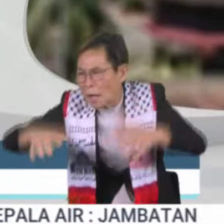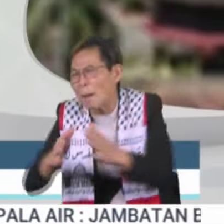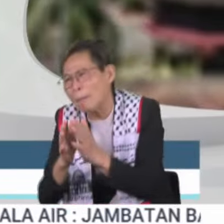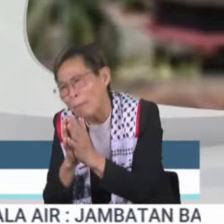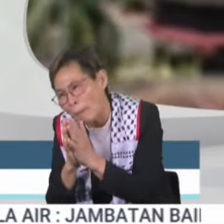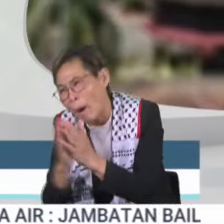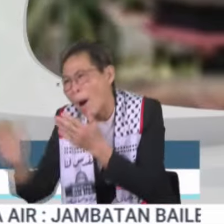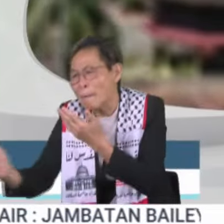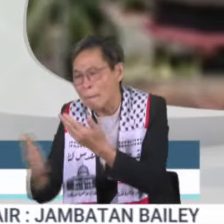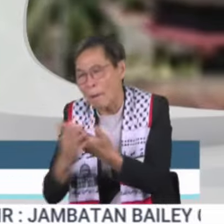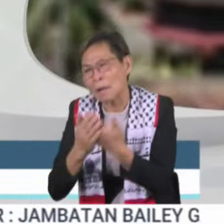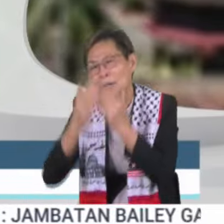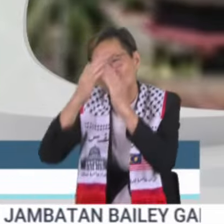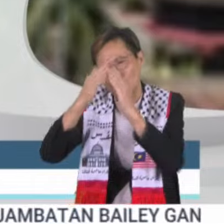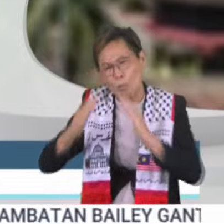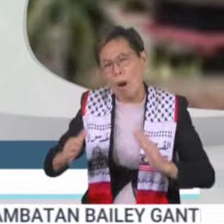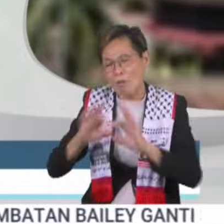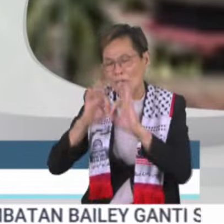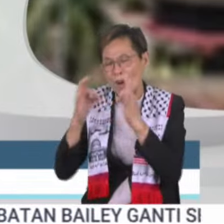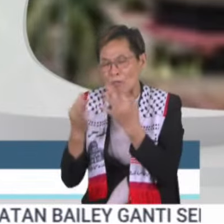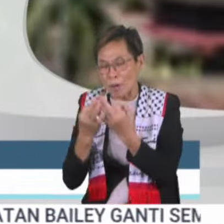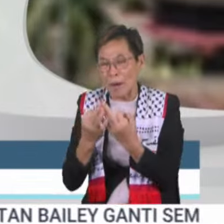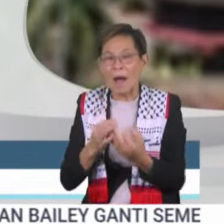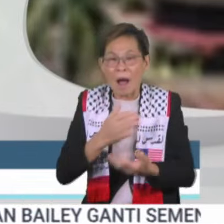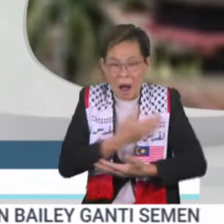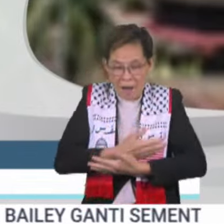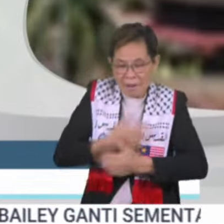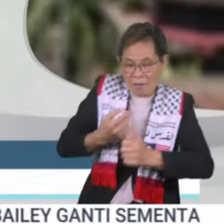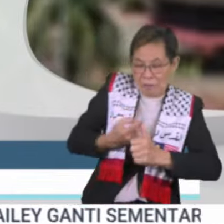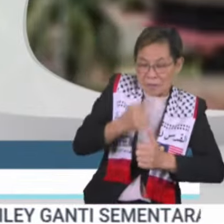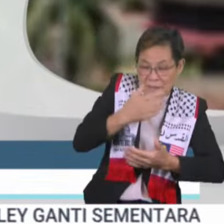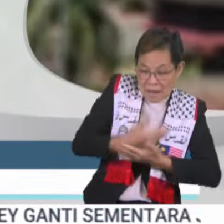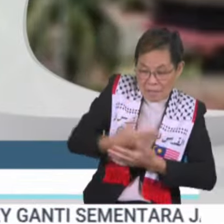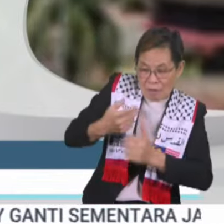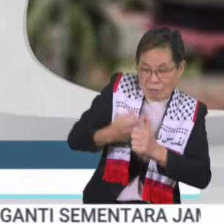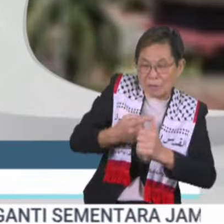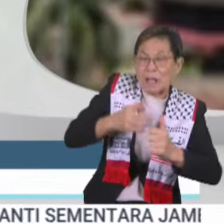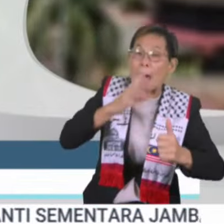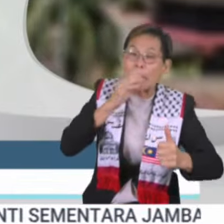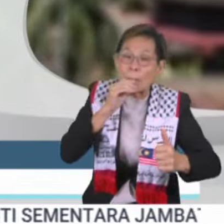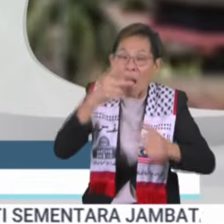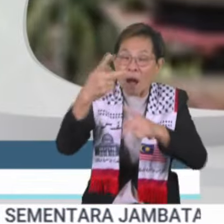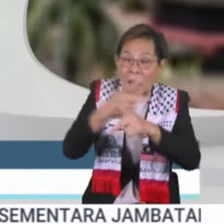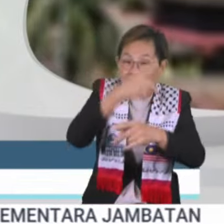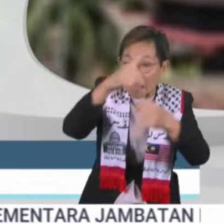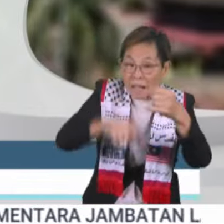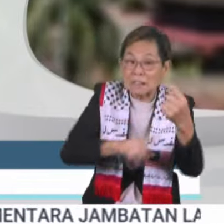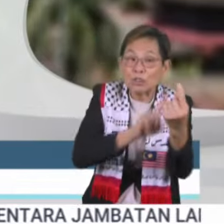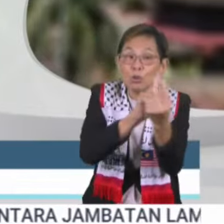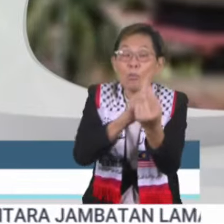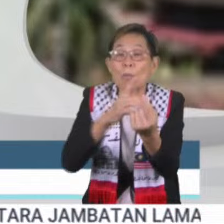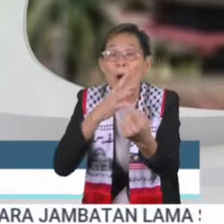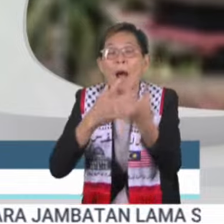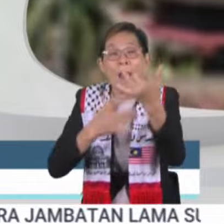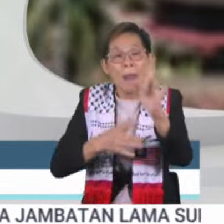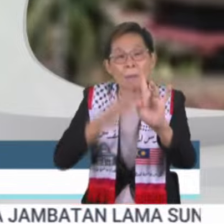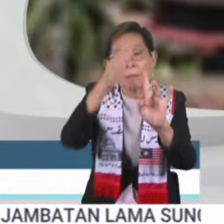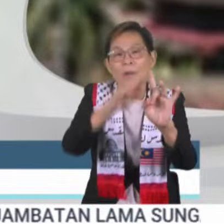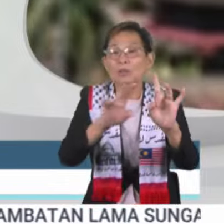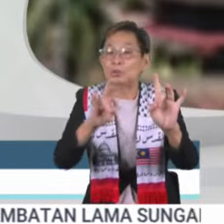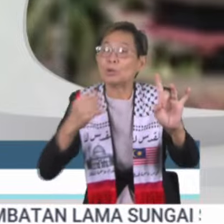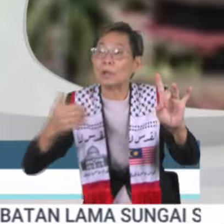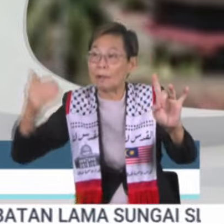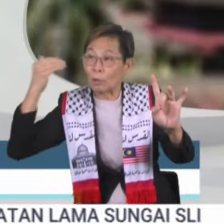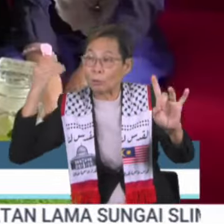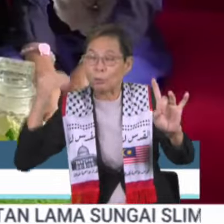diri agar pulang ke pangkuan keluarga. Anak sulung Nurul Natasha Elis Fazil berkata, kali terakhir bertemu ibunya pada 18 Julai